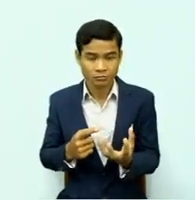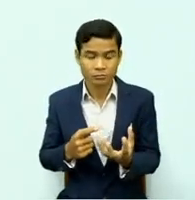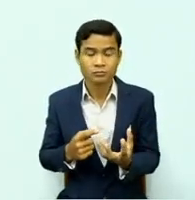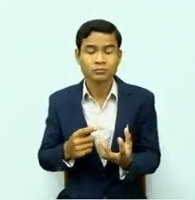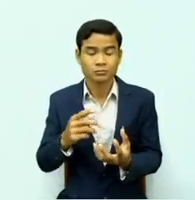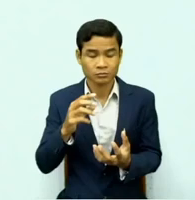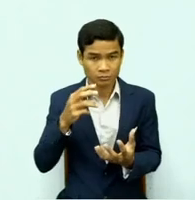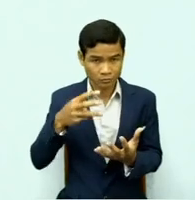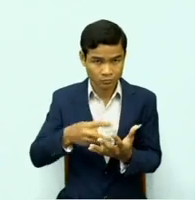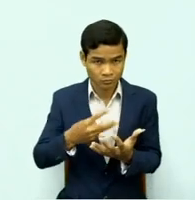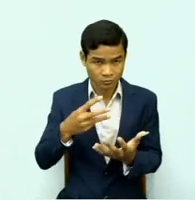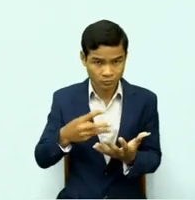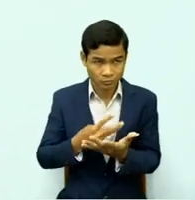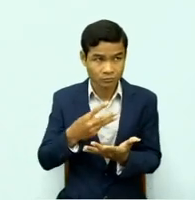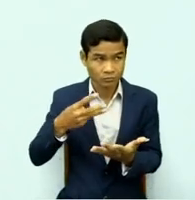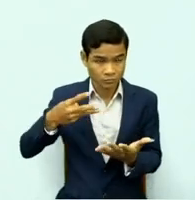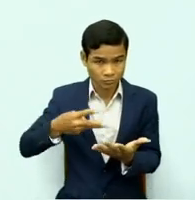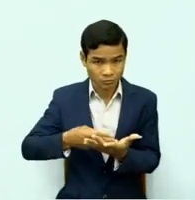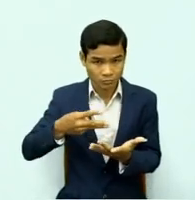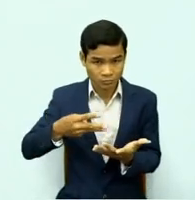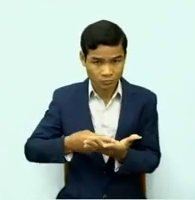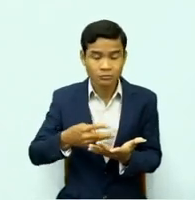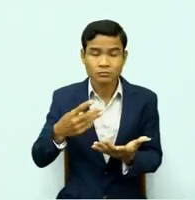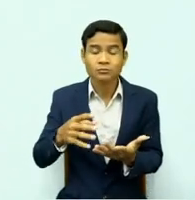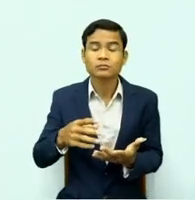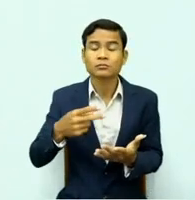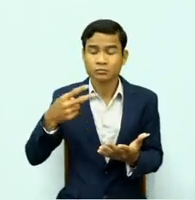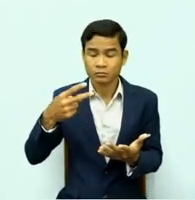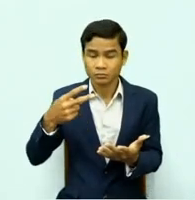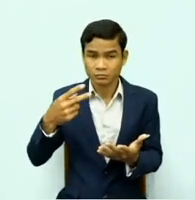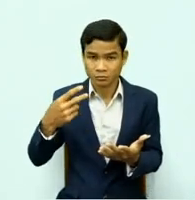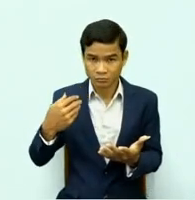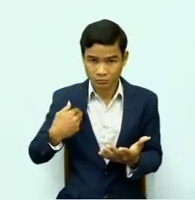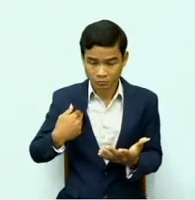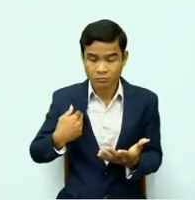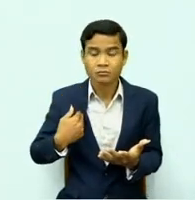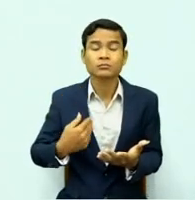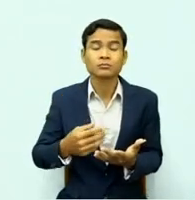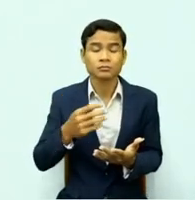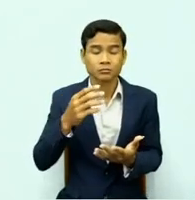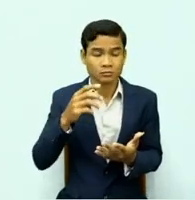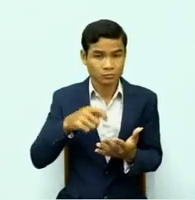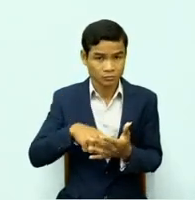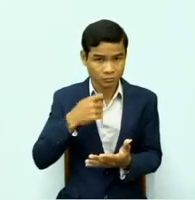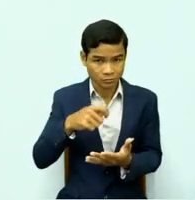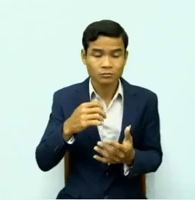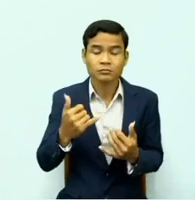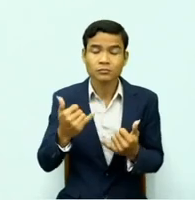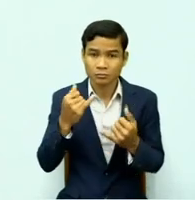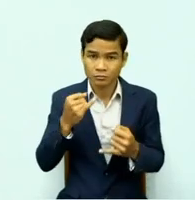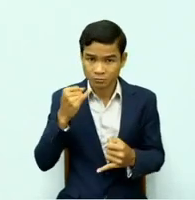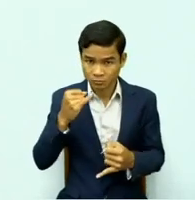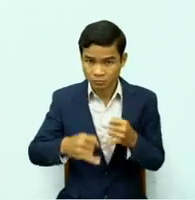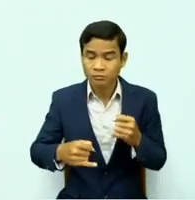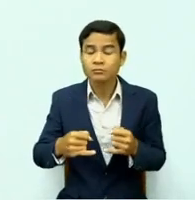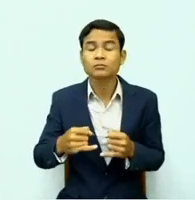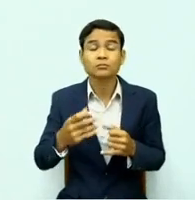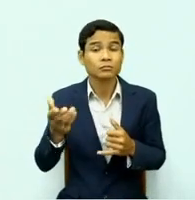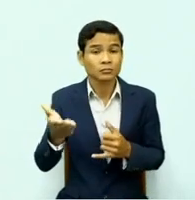nâng xa lạp xa lạp triền chá rụp trong cầu kì con một cầu chị bạn đang chứa bài thay rụp ở vầy gất ná chá cứ chì